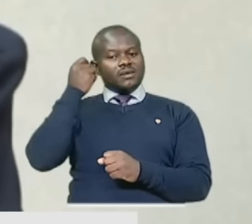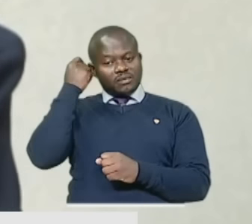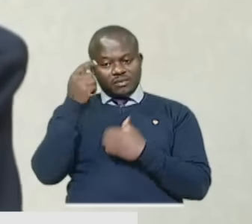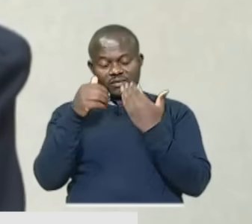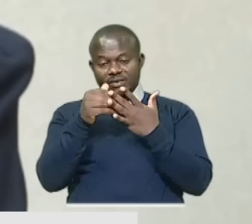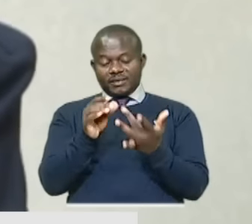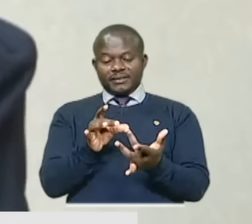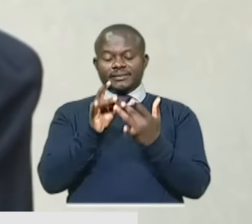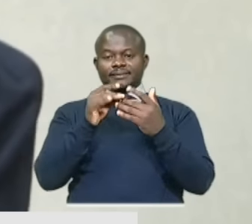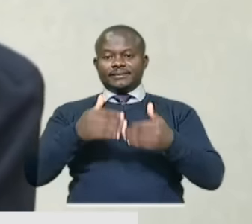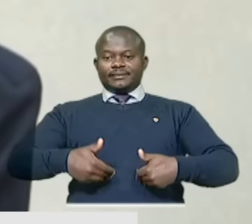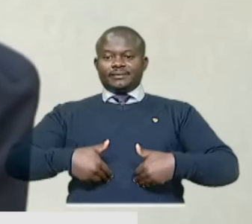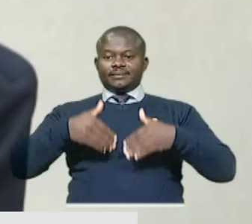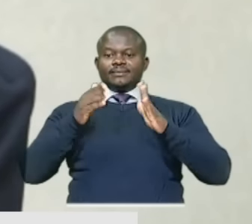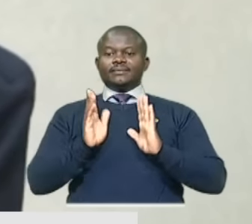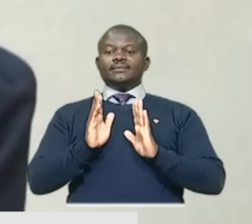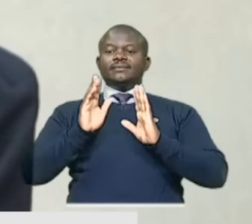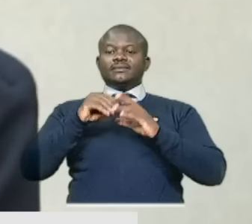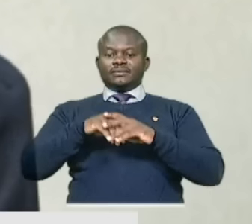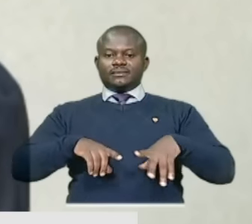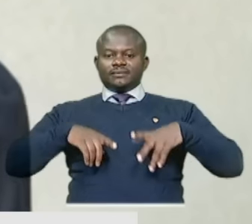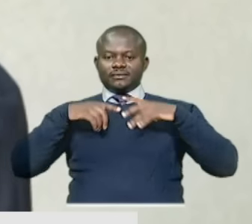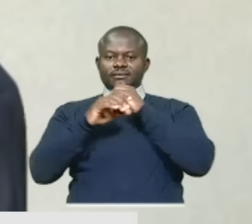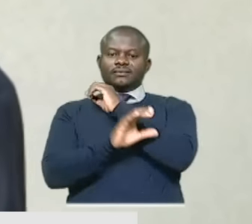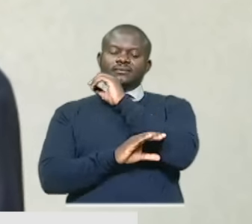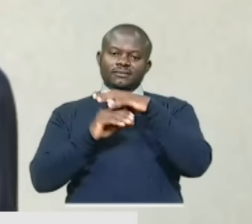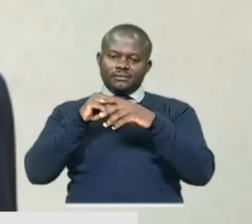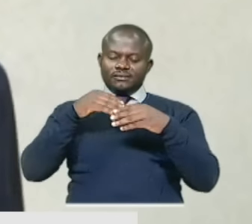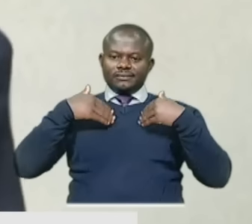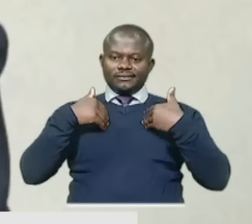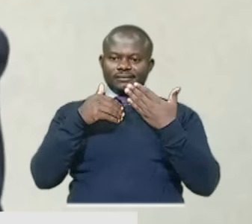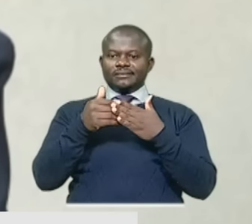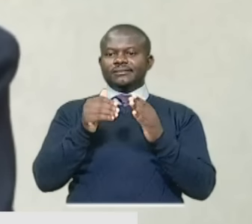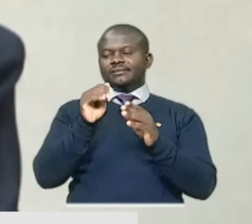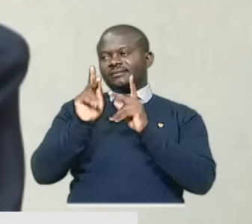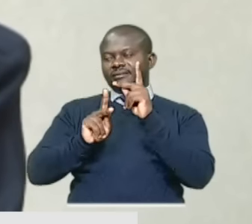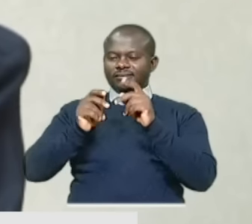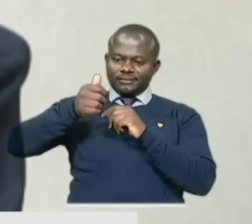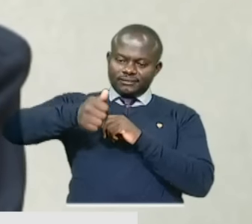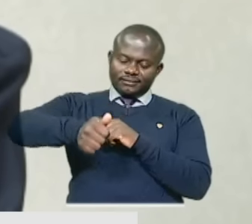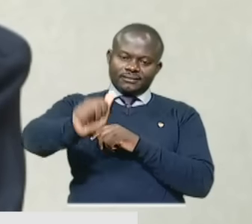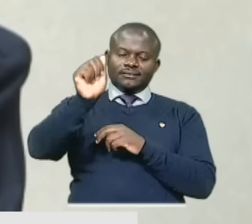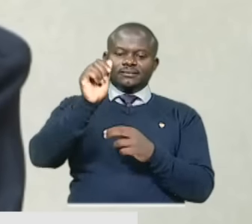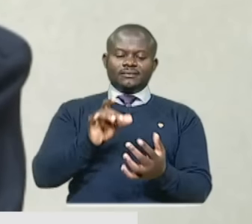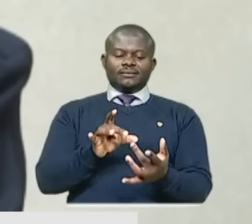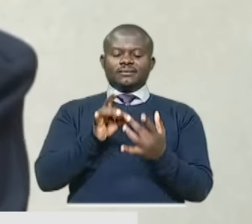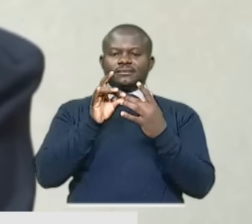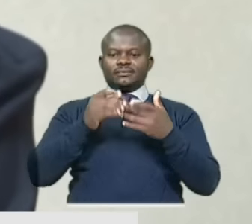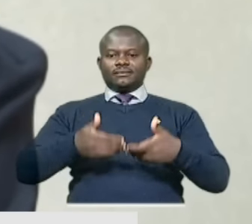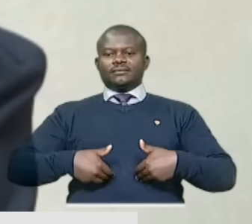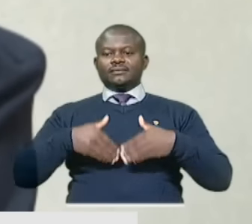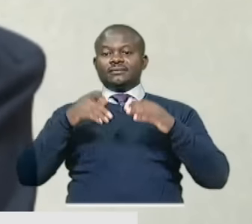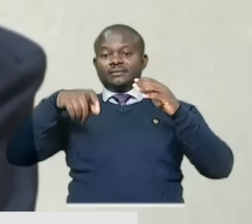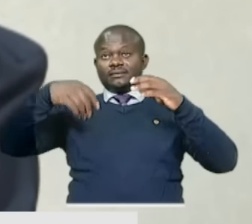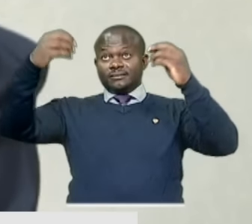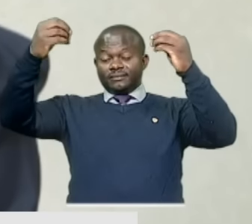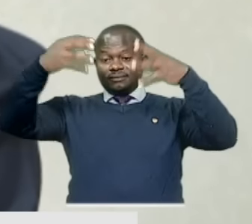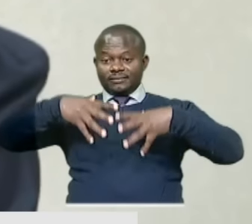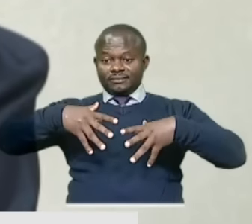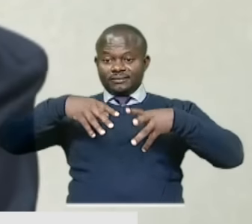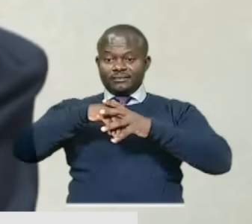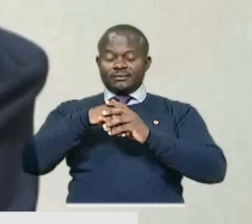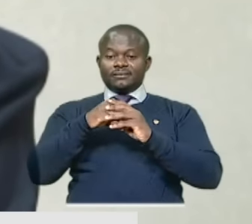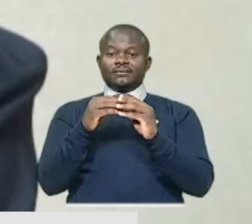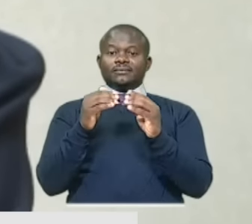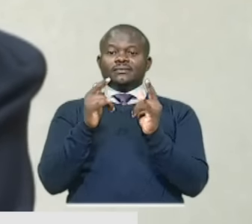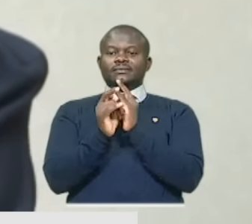umwihariko w'urubyiruko ha mu buzima bw'igihugu haba no mu buzima bw'abenegihugu umwihariko w'urubyiruko ugomba kugaragara muri